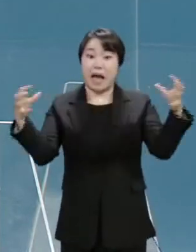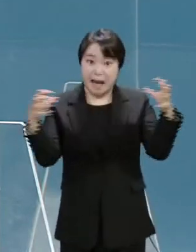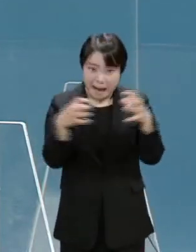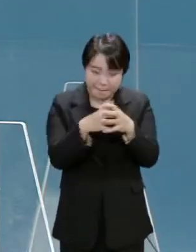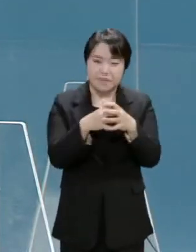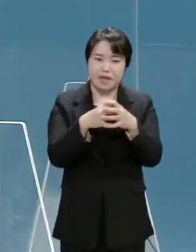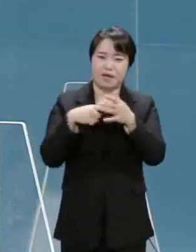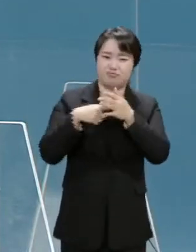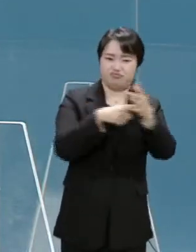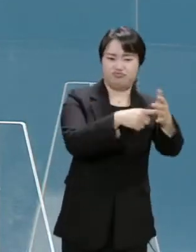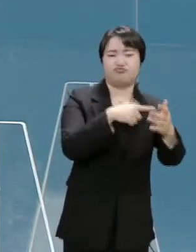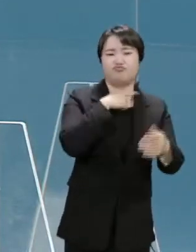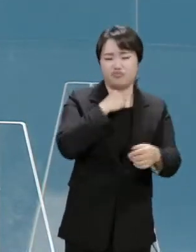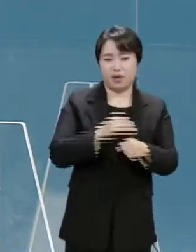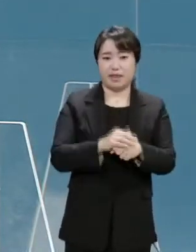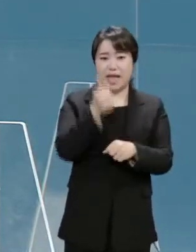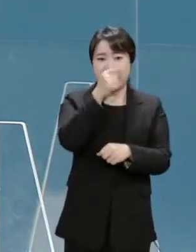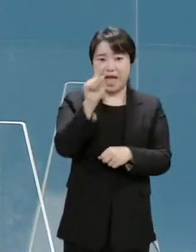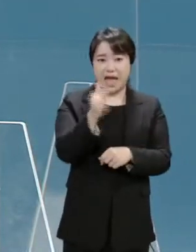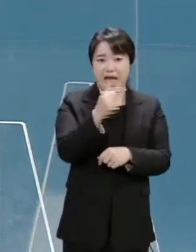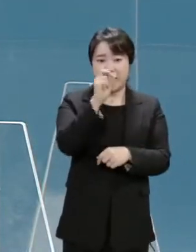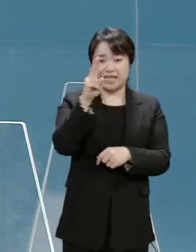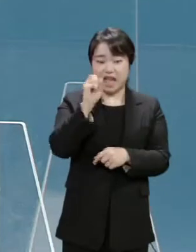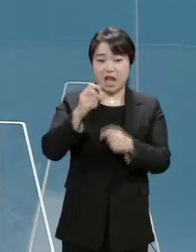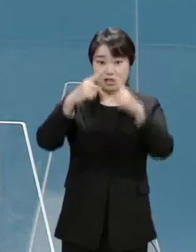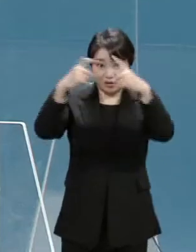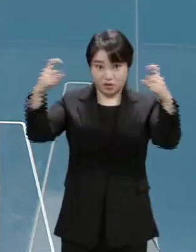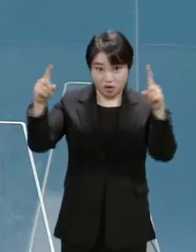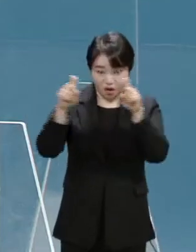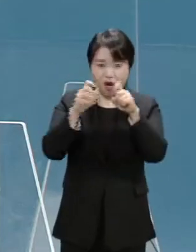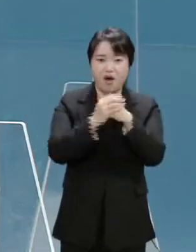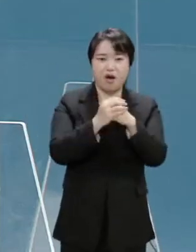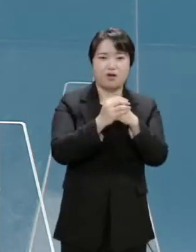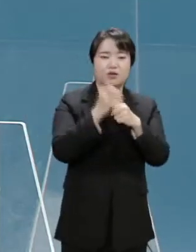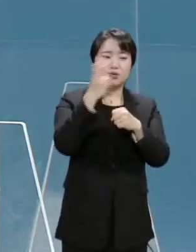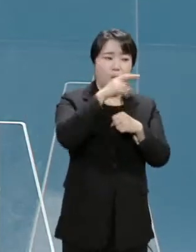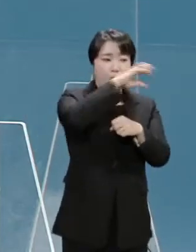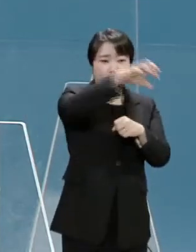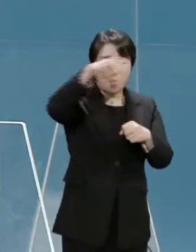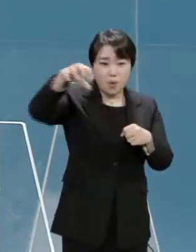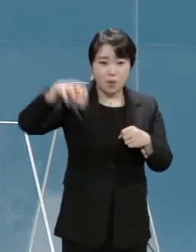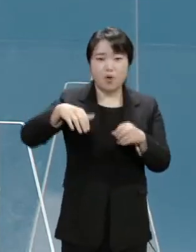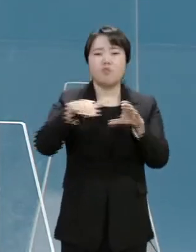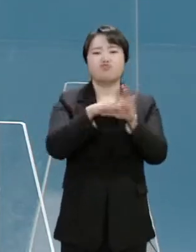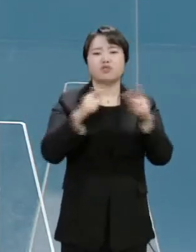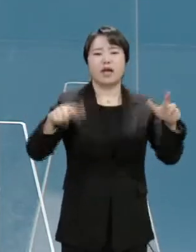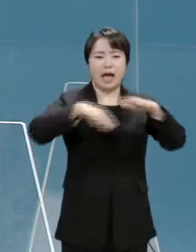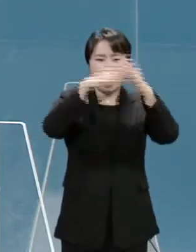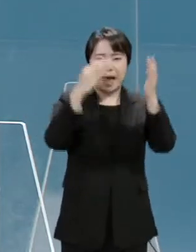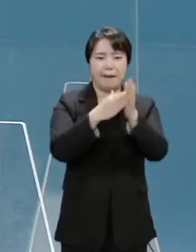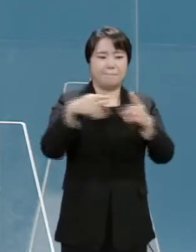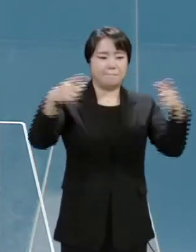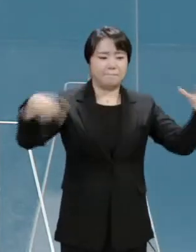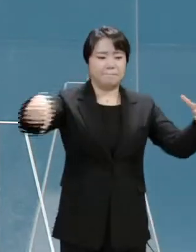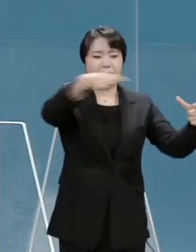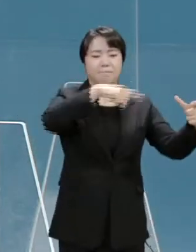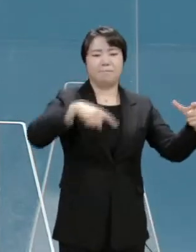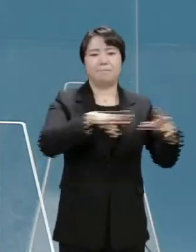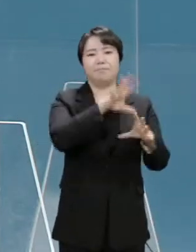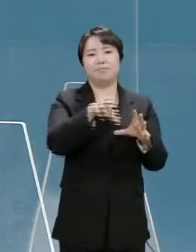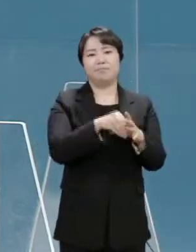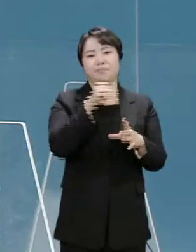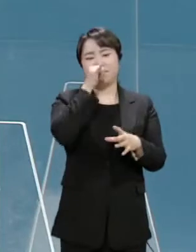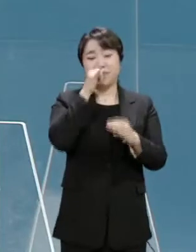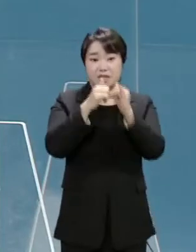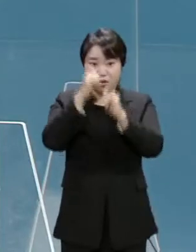것. 그리고 저희는 한양도성, 흥인지문, 네. 안양암, 동묘 이렇게 수많은 문화재를 함께 가지고 있어서